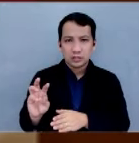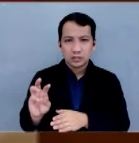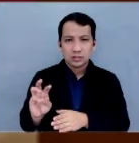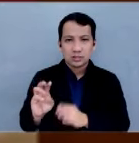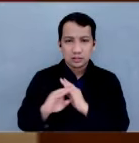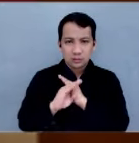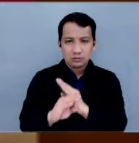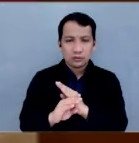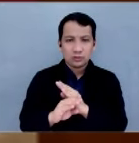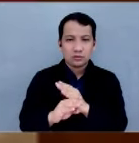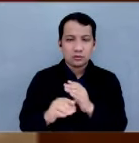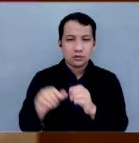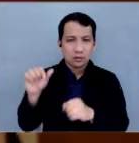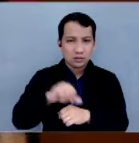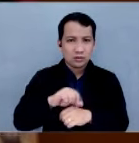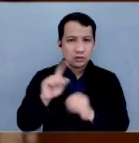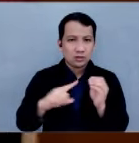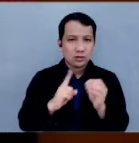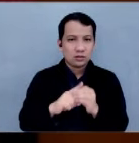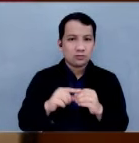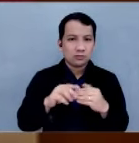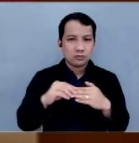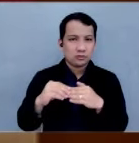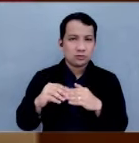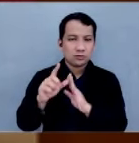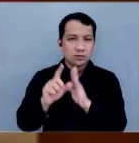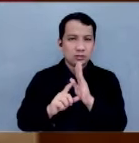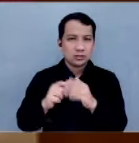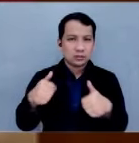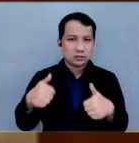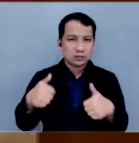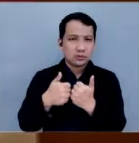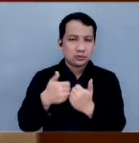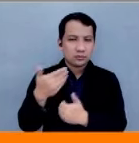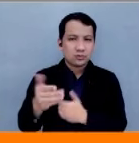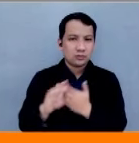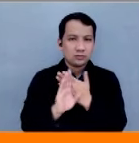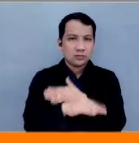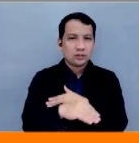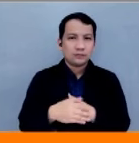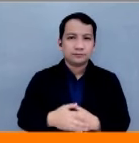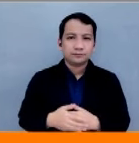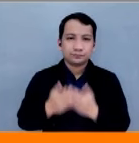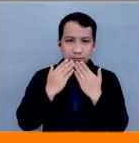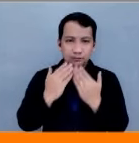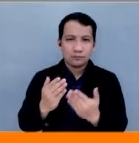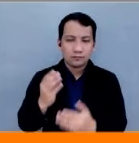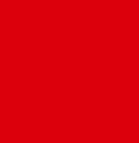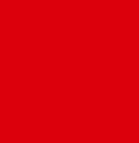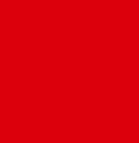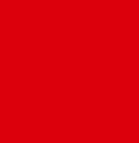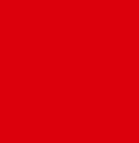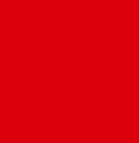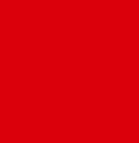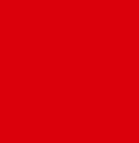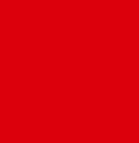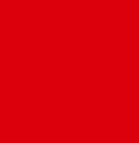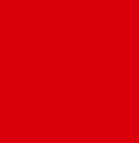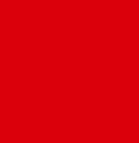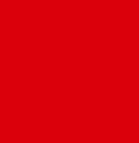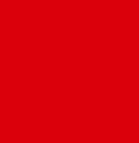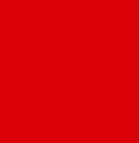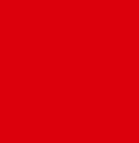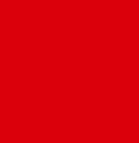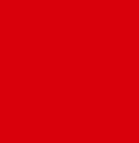mabawasan daw yung kanilang mga legal challenges na k harapin balik sa inyo Maraming salamat Mari Enriquez mga kapatid